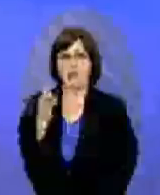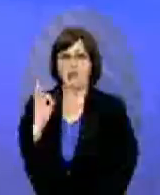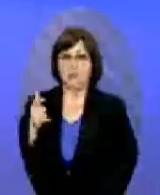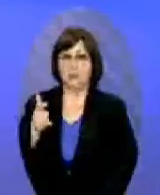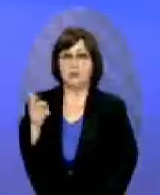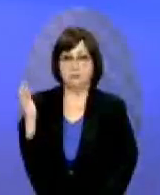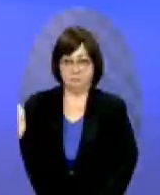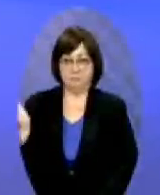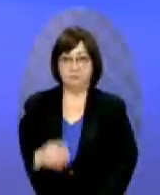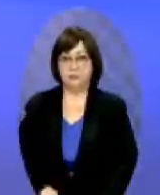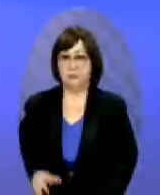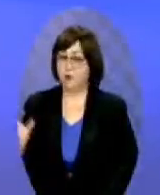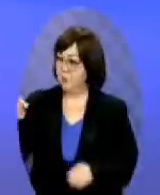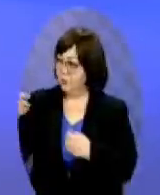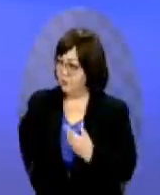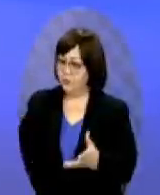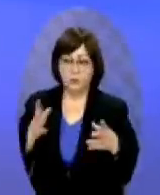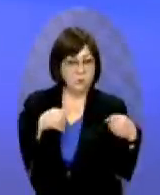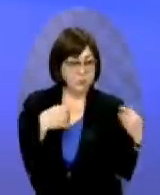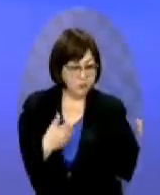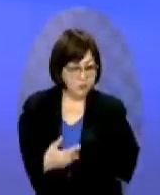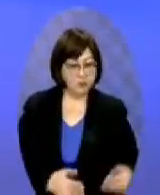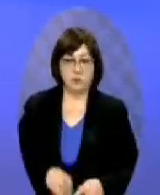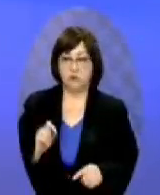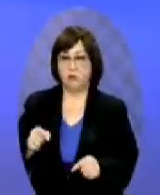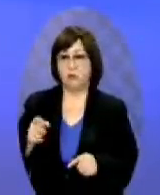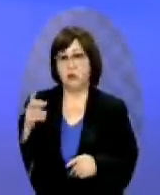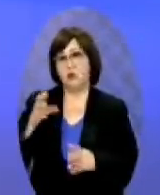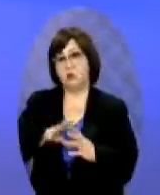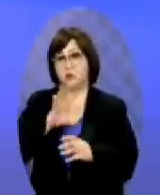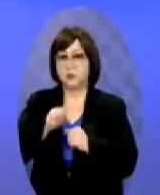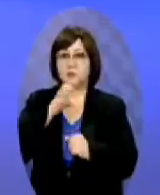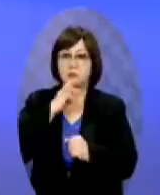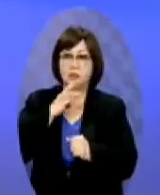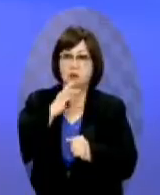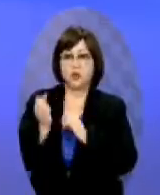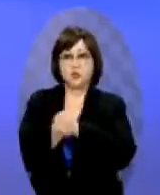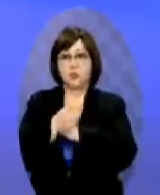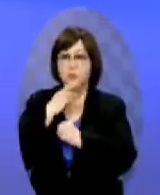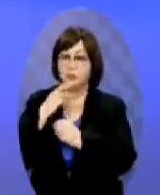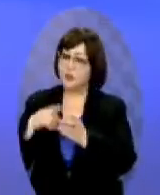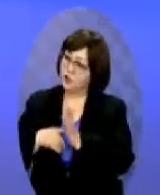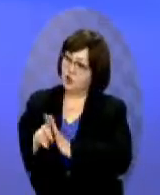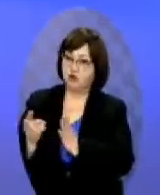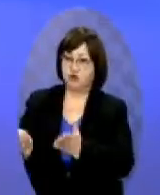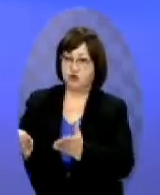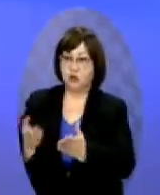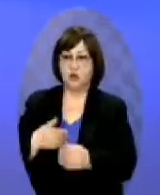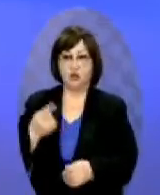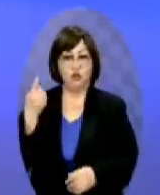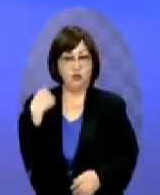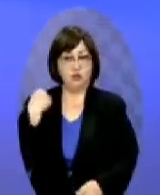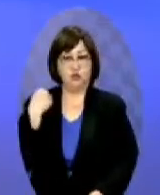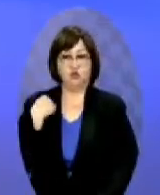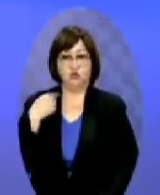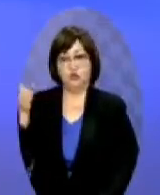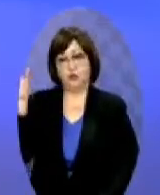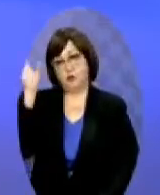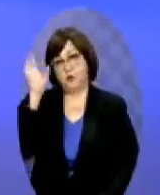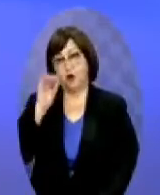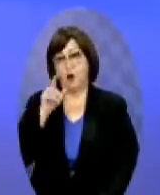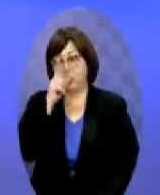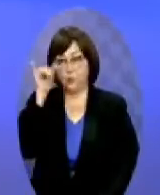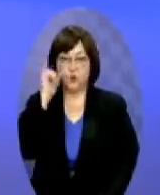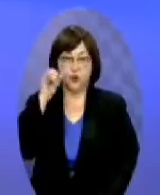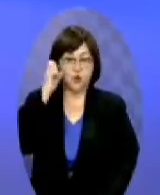байна. Оройн Арим Чимэг. Оройн минь хүргэе. За өнөөдрийн гадаад мэдээний онцлог мэдээнээс мэдээллийг хэлэх үү? За онцлог мэдээ бол өчигдөр орой хийсэн Оросын холбооны